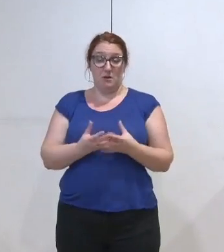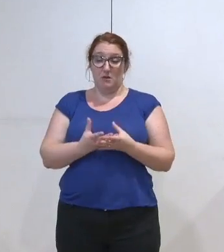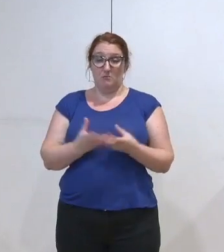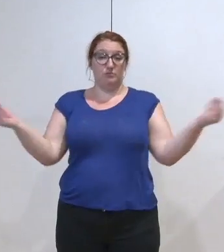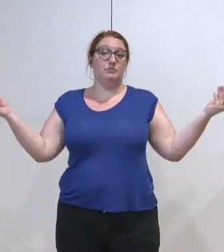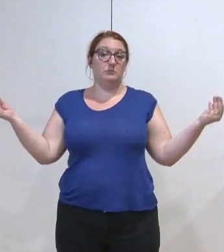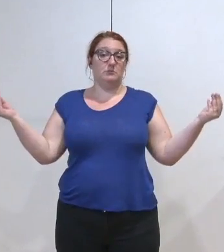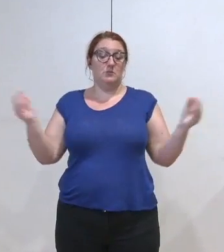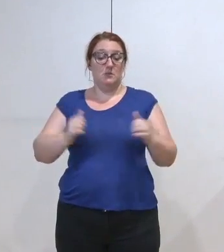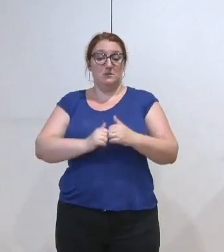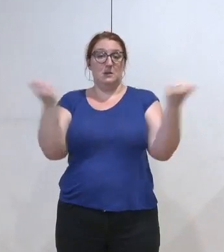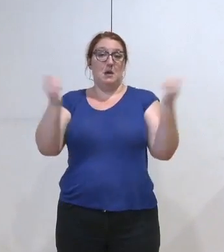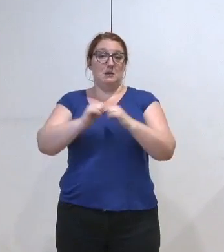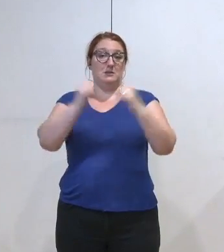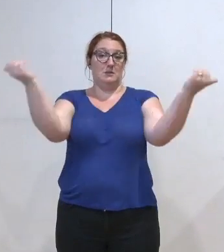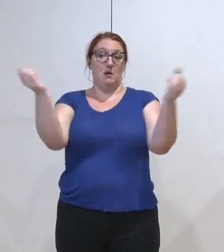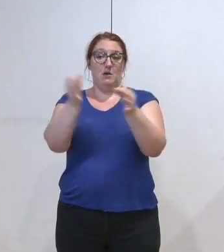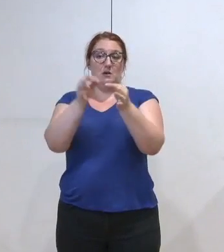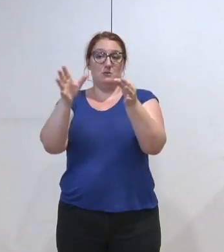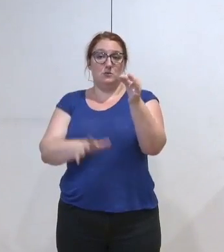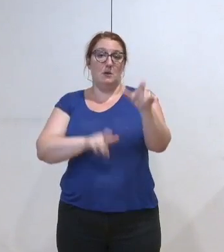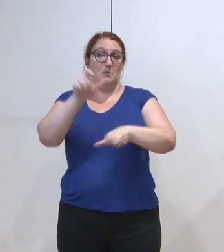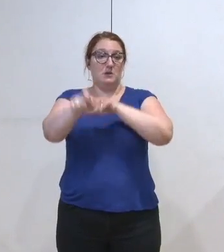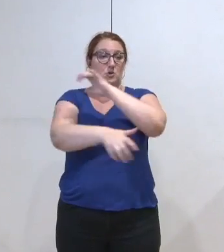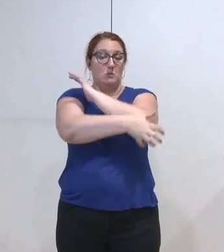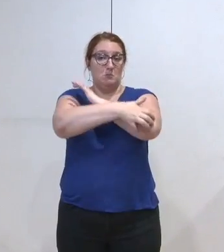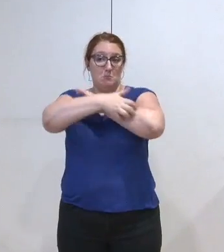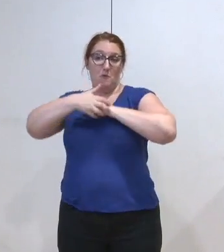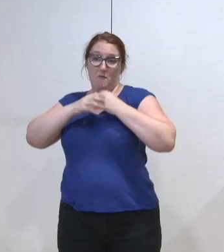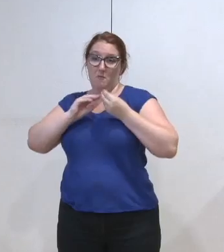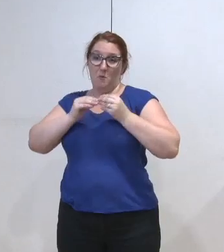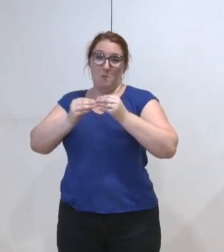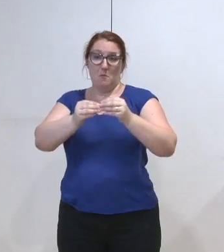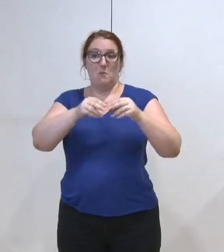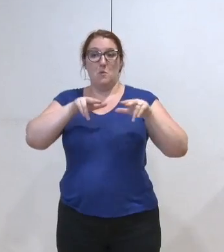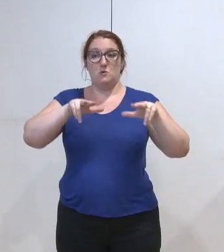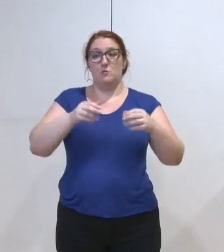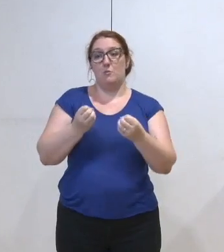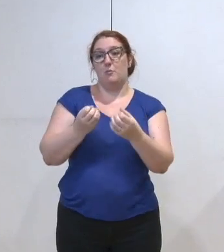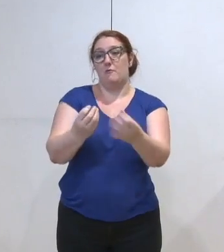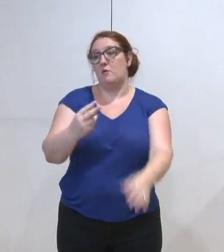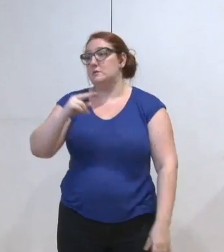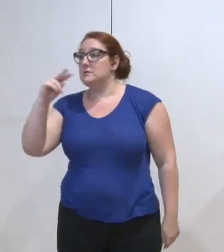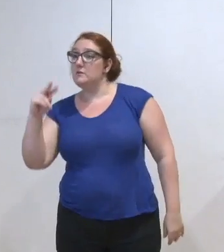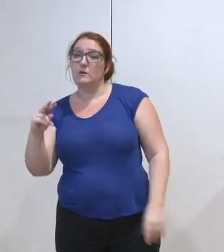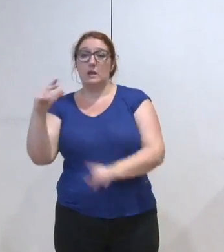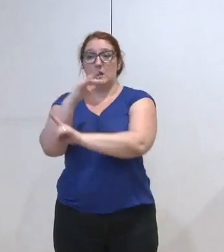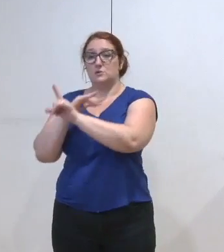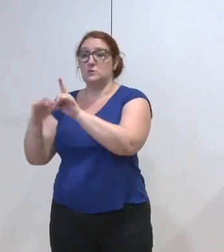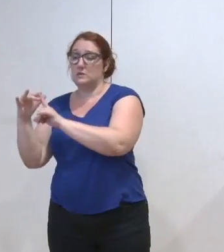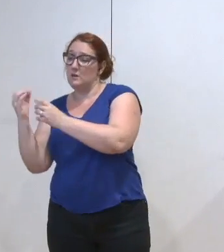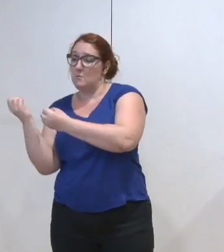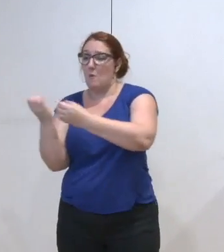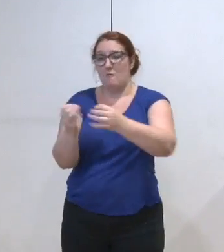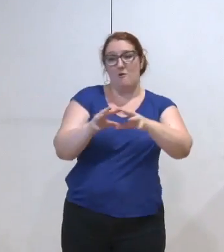les gens dans la pauvreté et crée effectivement des problèmes de logement c'est vrai que la siété fragilise les familles mais vos